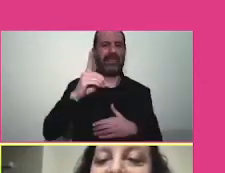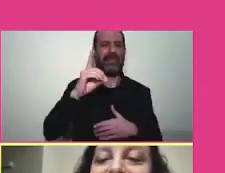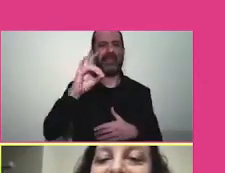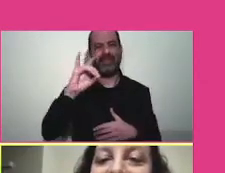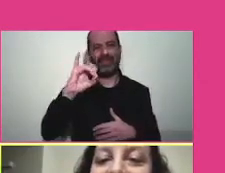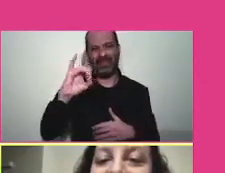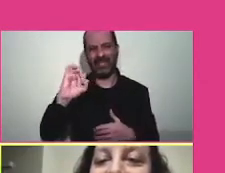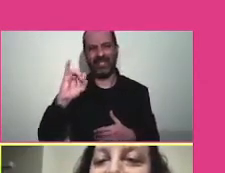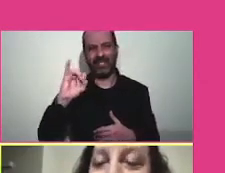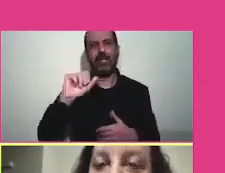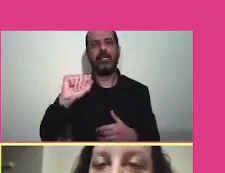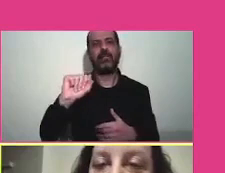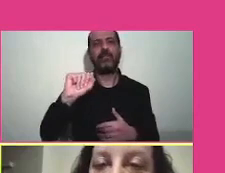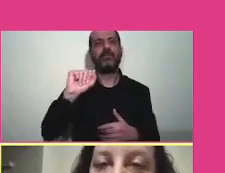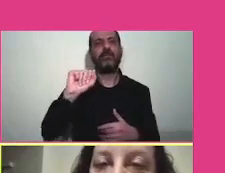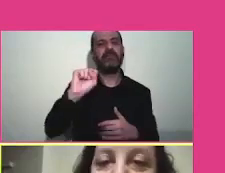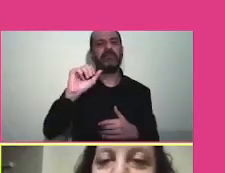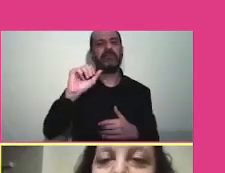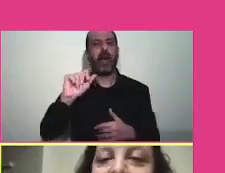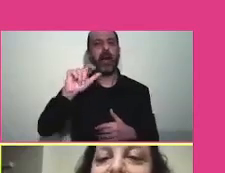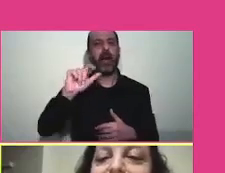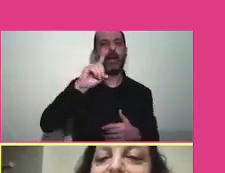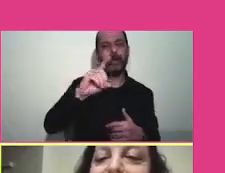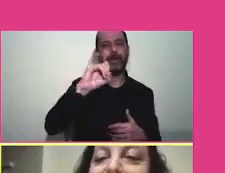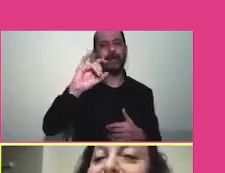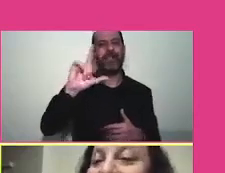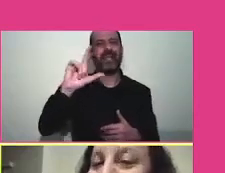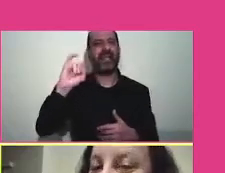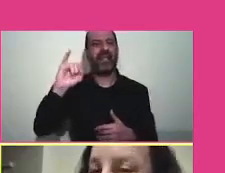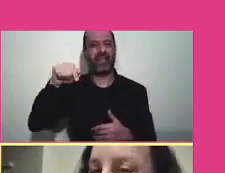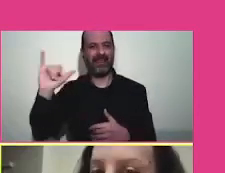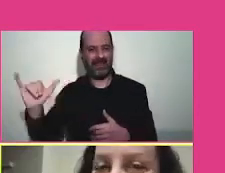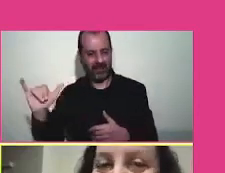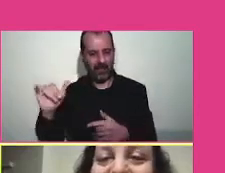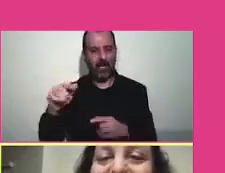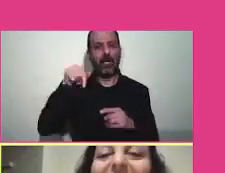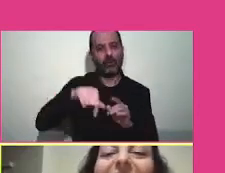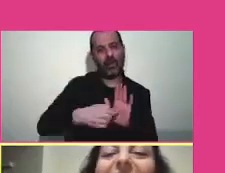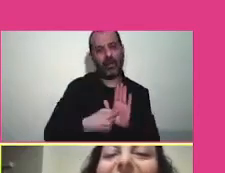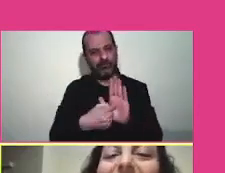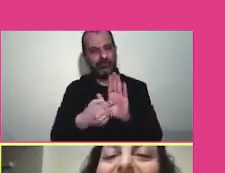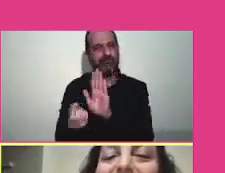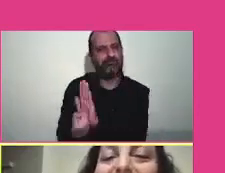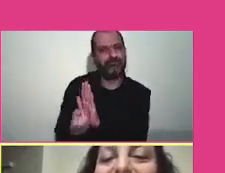με έτσι ένα post από τα Best Buddies με την Αλεξάνδρα.